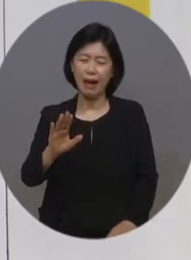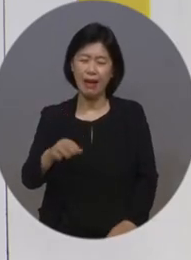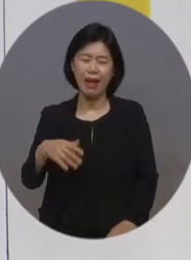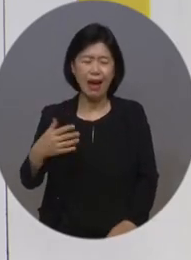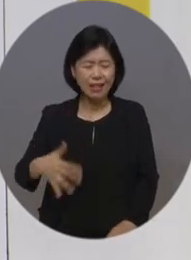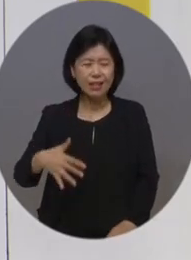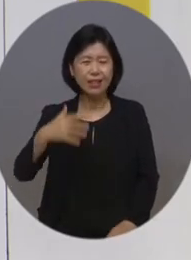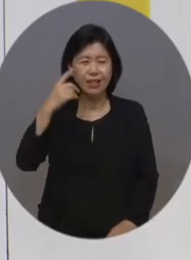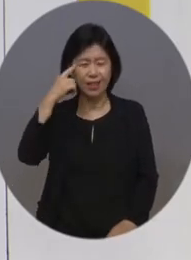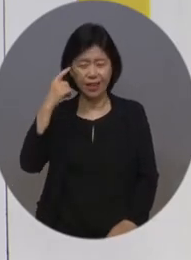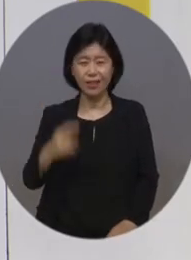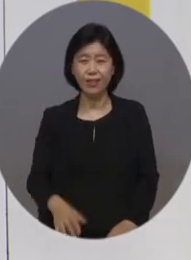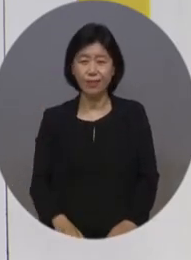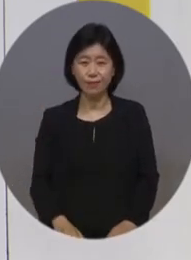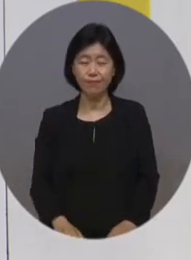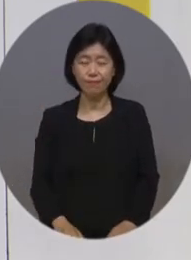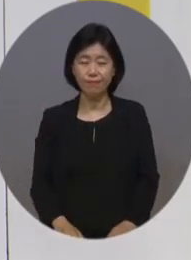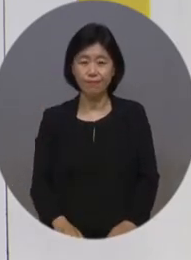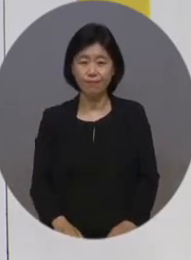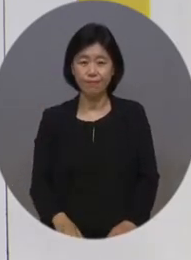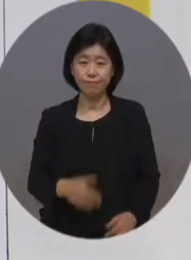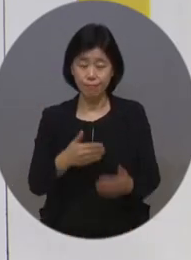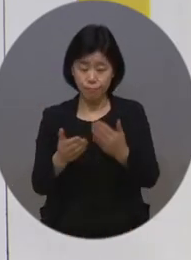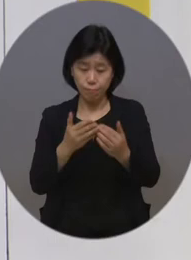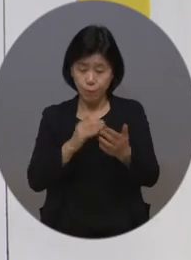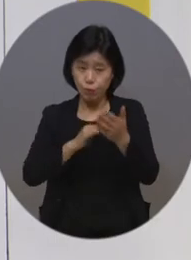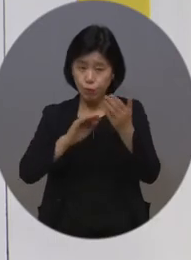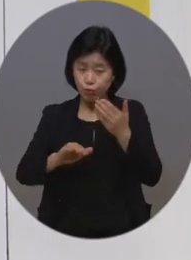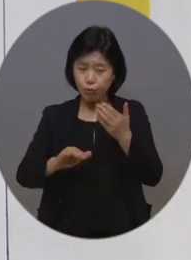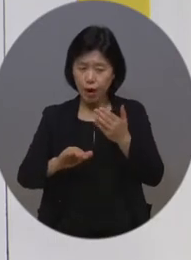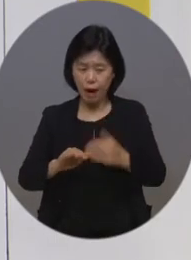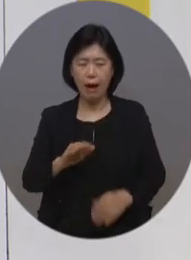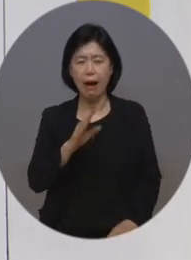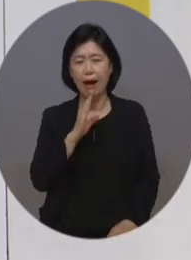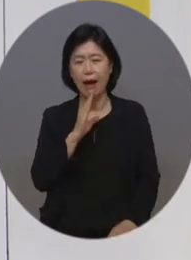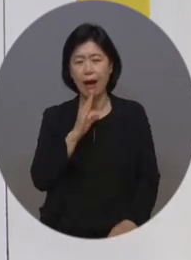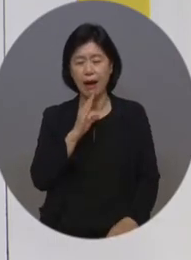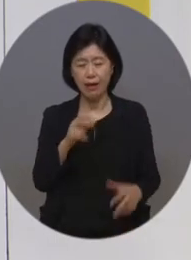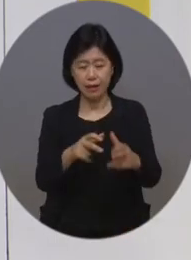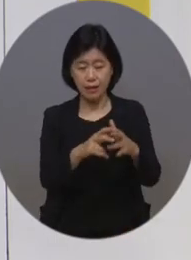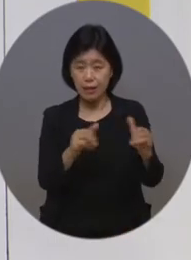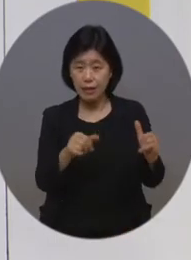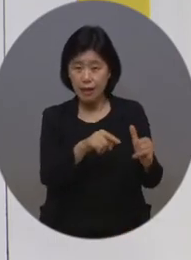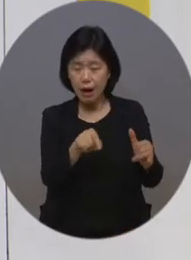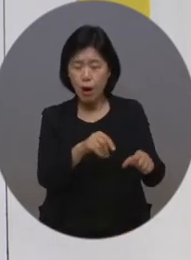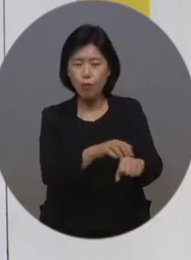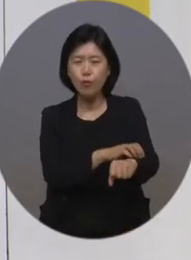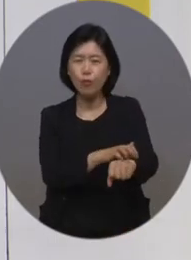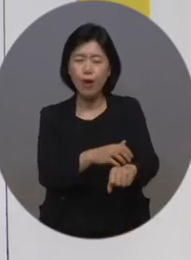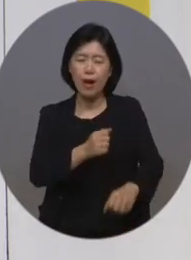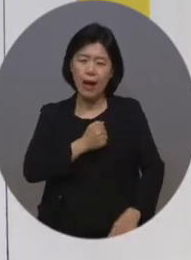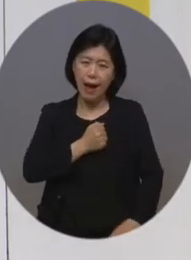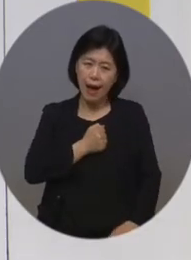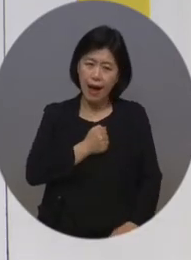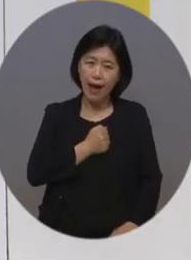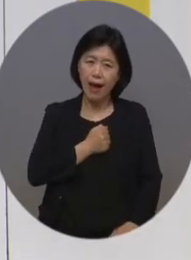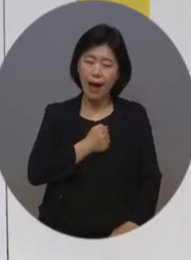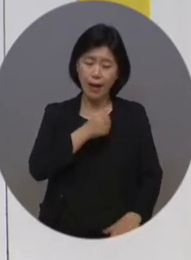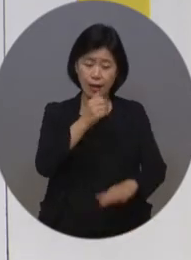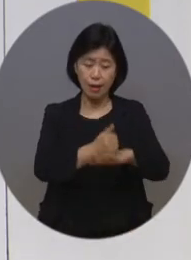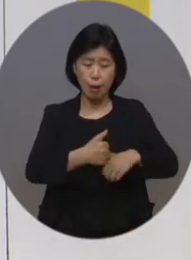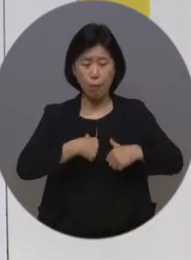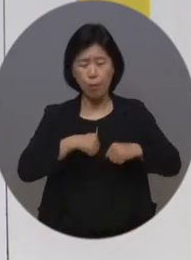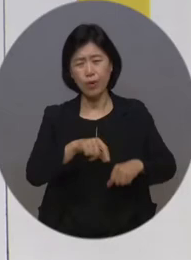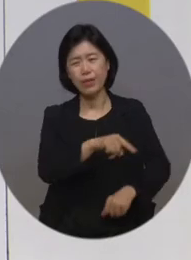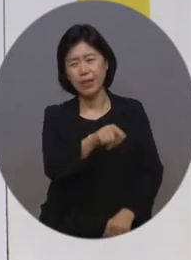보니까 야 이게 그 당스 들이 얼마나 부타 파고 그게 나중에는 체념 해가지고 그걸